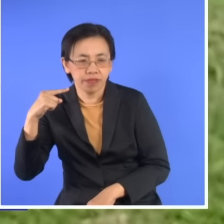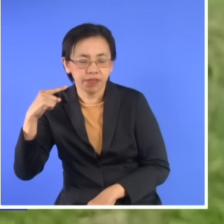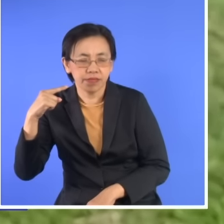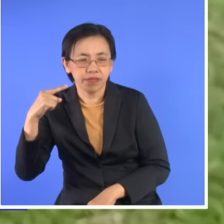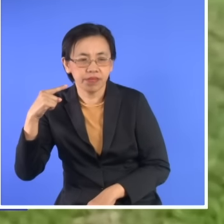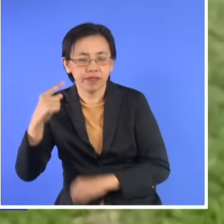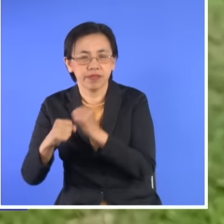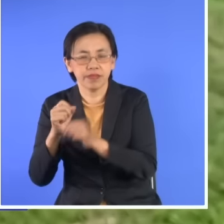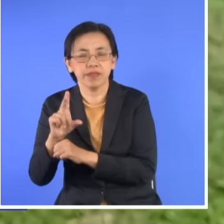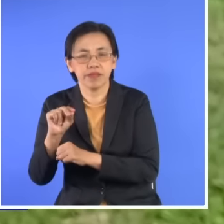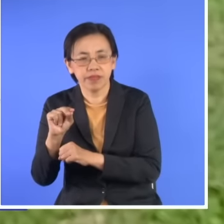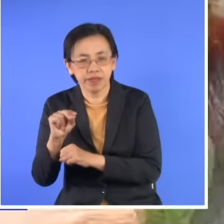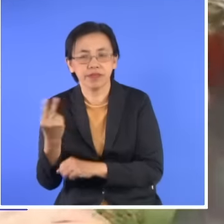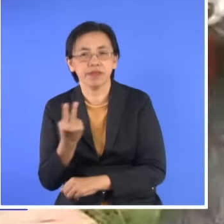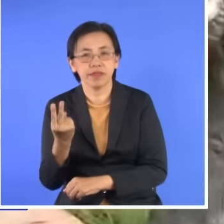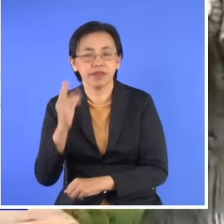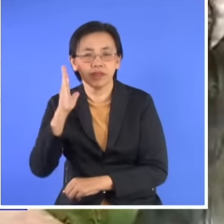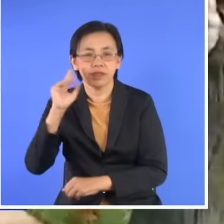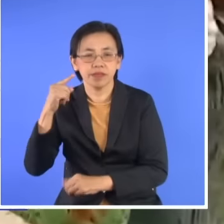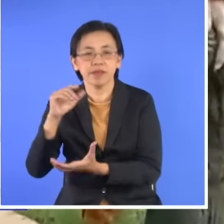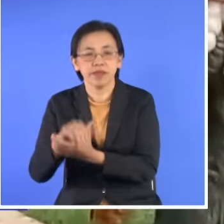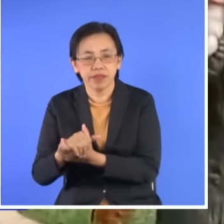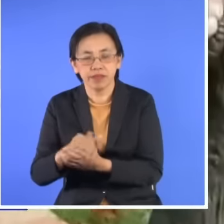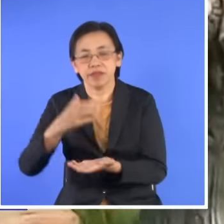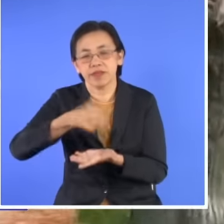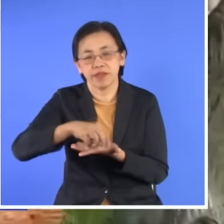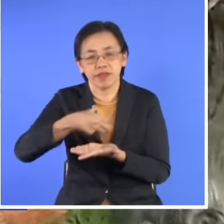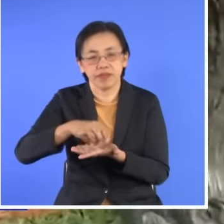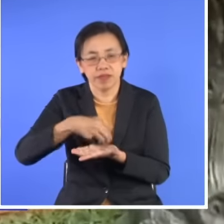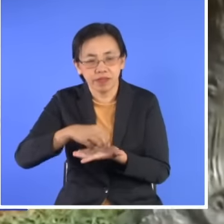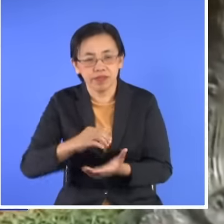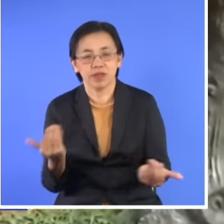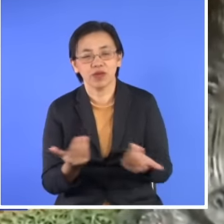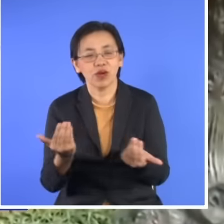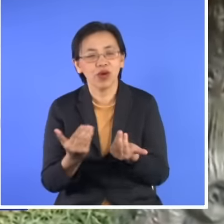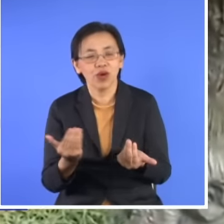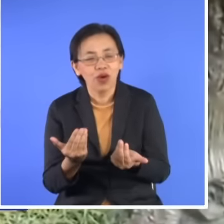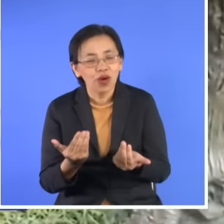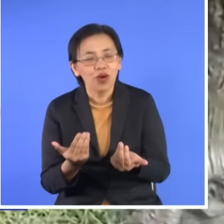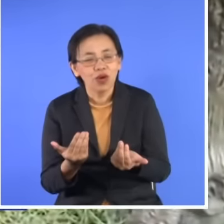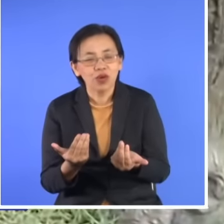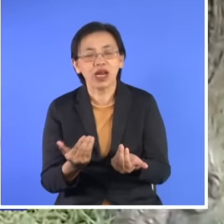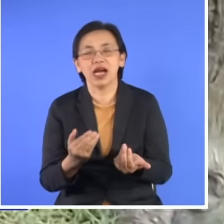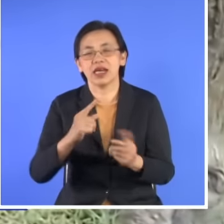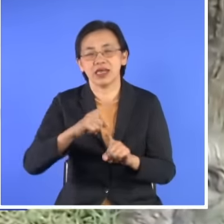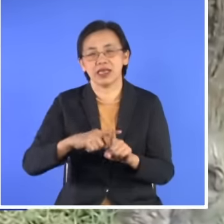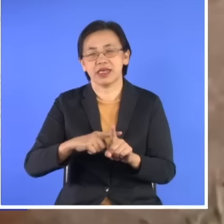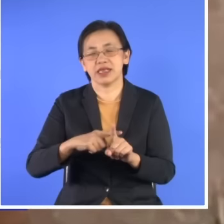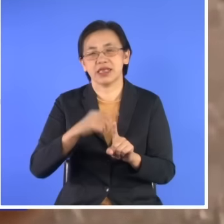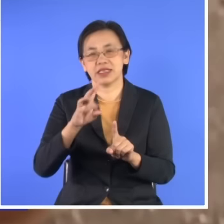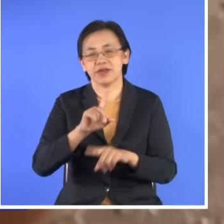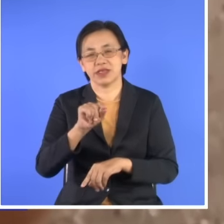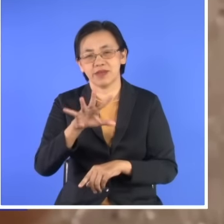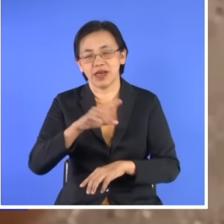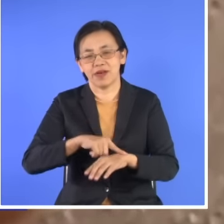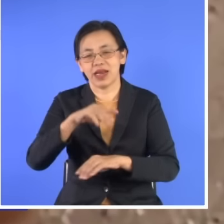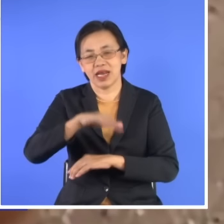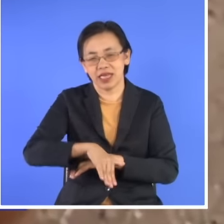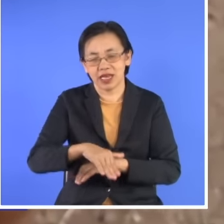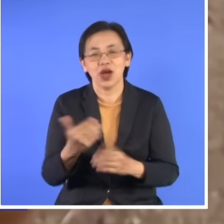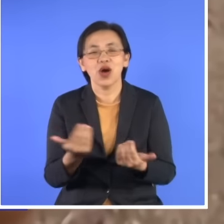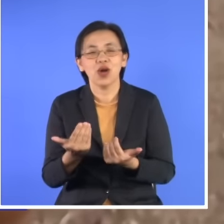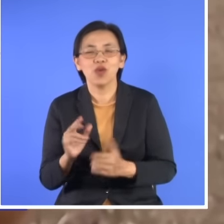จิตอายุ 30ปี 2สามีภรรยามาเล่าให้ฟังนี่นะครับลูกบอกว่าเมื่อวันที่ 25ที่ผ่านมาเวลาเย็นๆเนี่ยนะครับเนี่ยพา